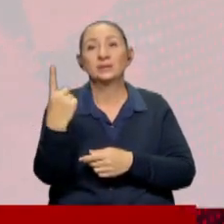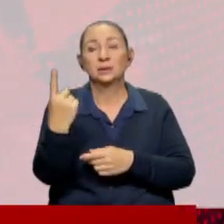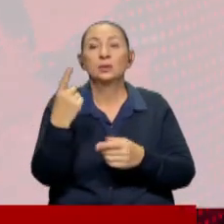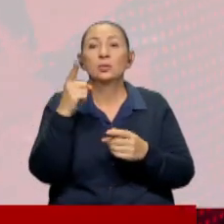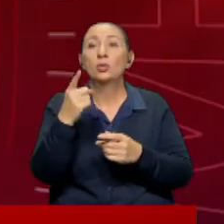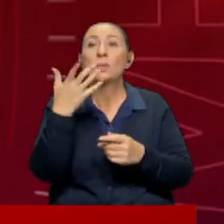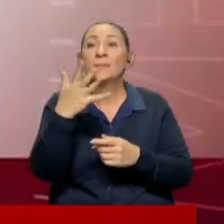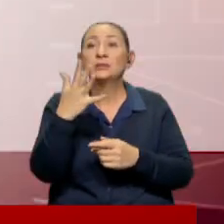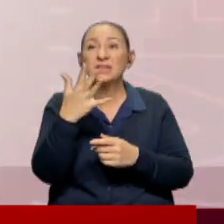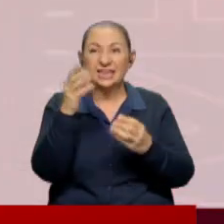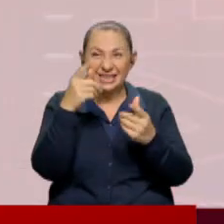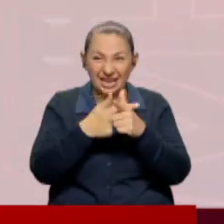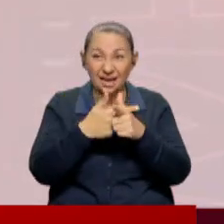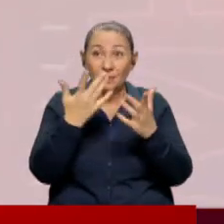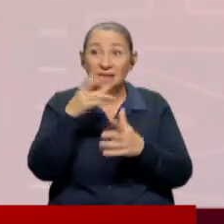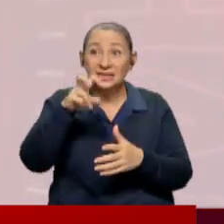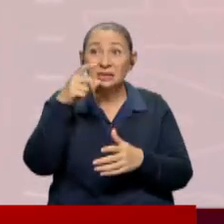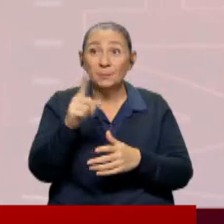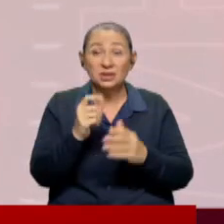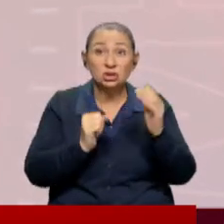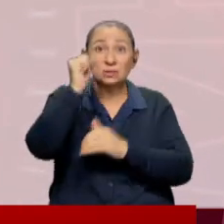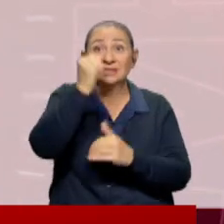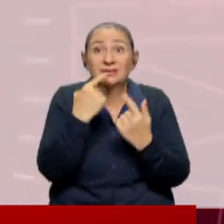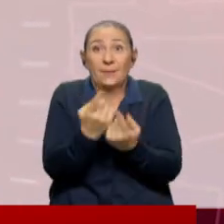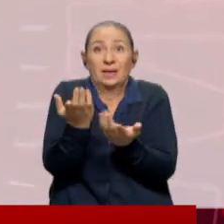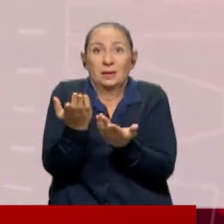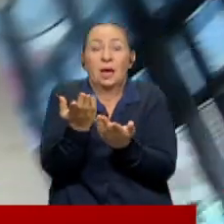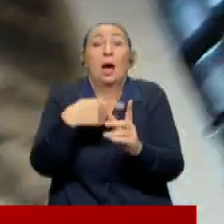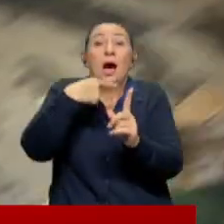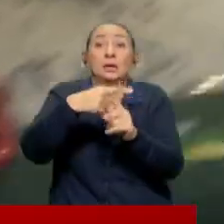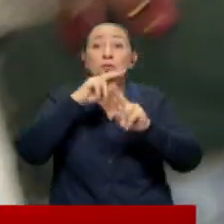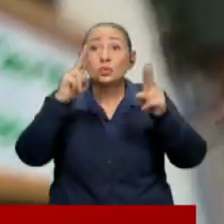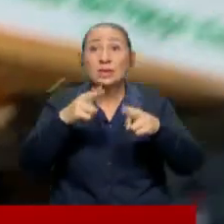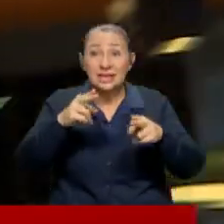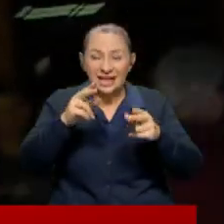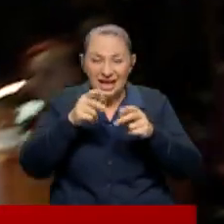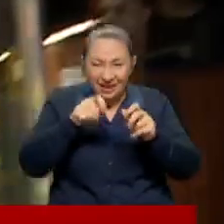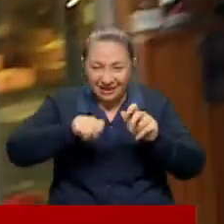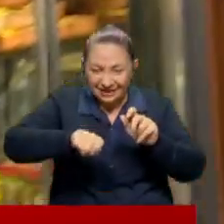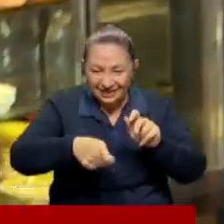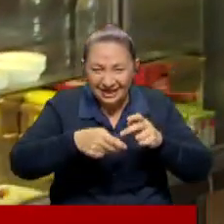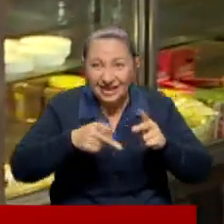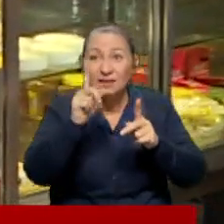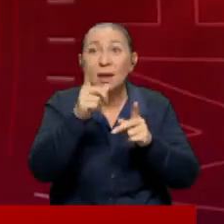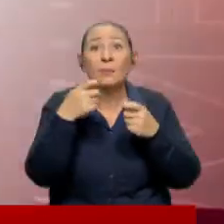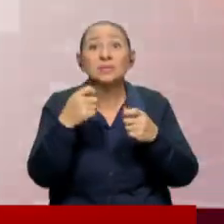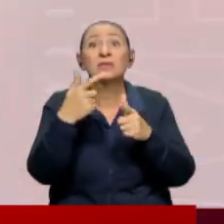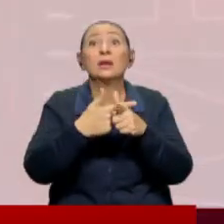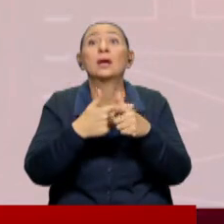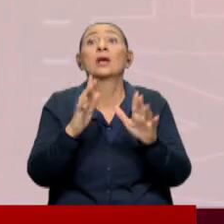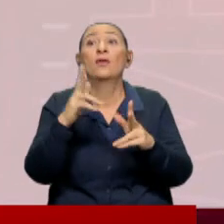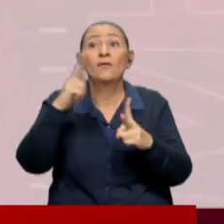%59,91. Bu 5 bin liralık kiranın bile 8 bin liraya çıkması demek. Üstelik dükkanın kepengini açarken tek gider kira da